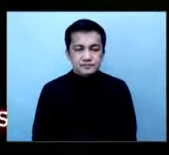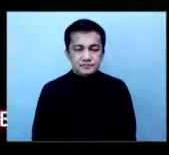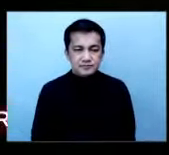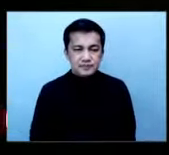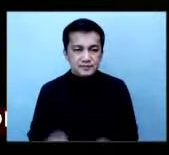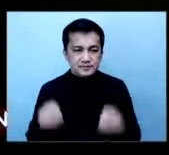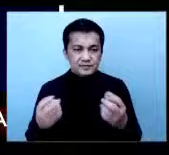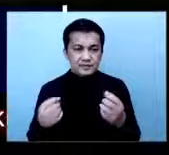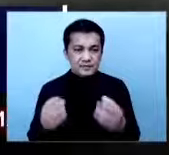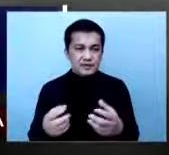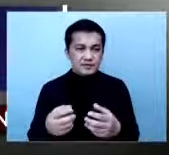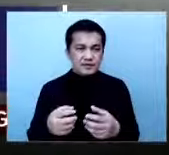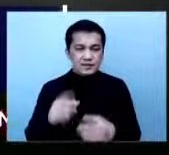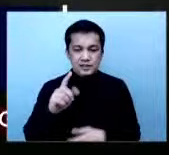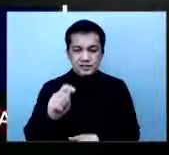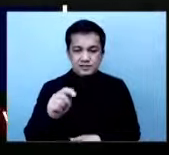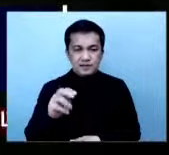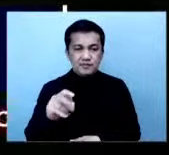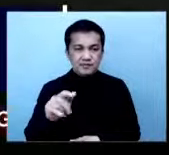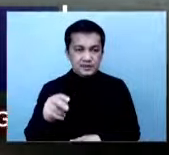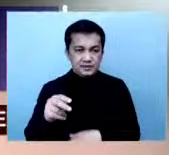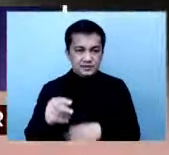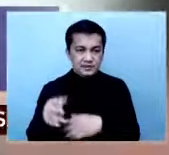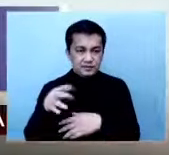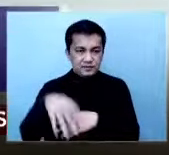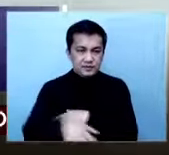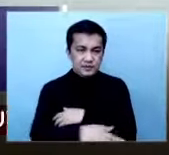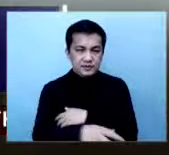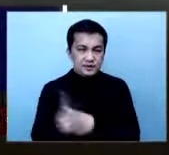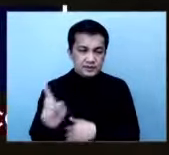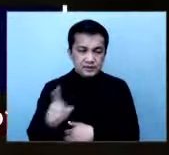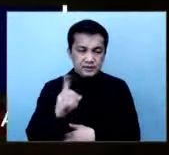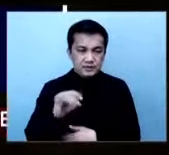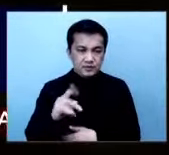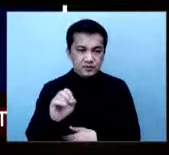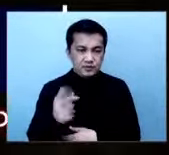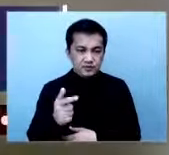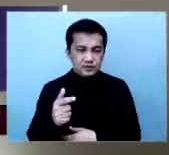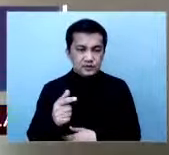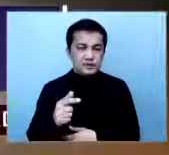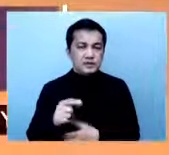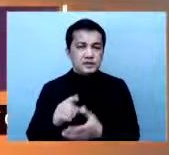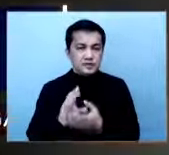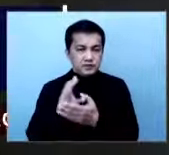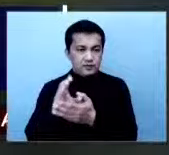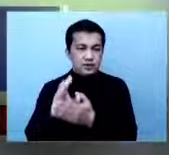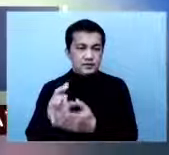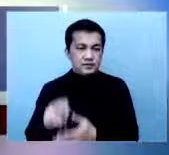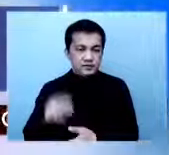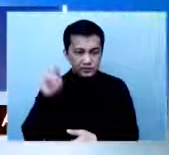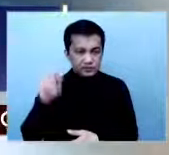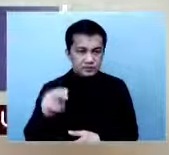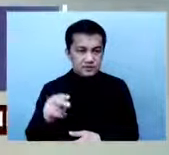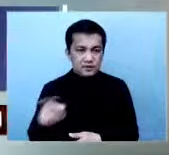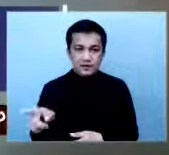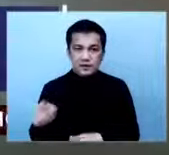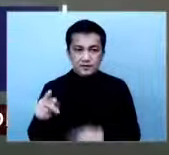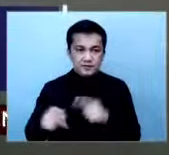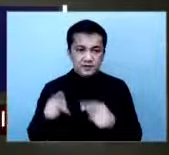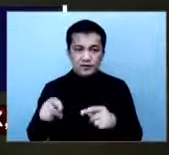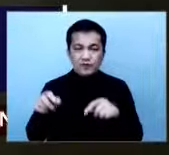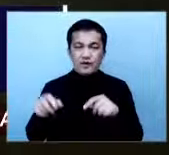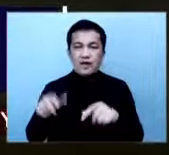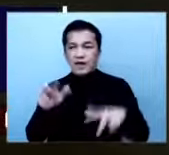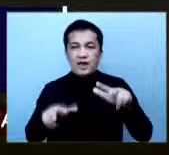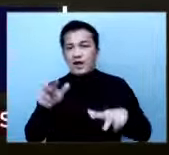pangasin tamban ang napadpad sa dalampasigang yan sa depolog city sa Zamboanga del Norte Hindi magkamayaw ang mga